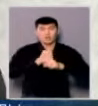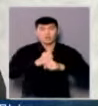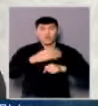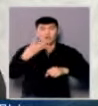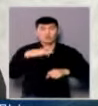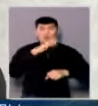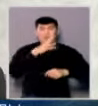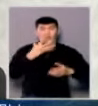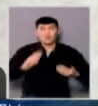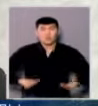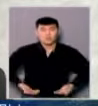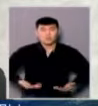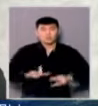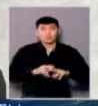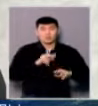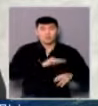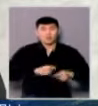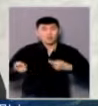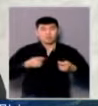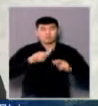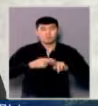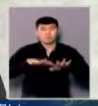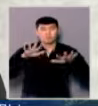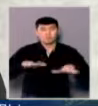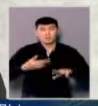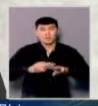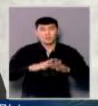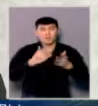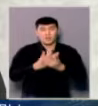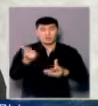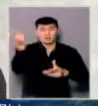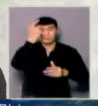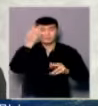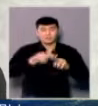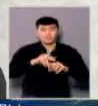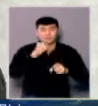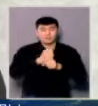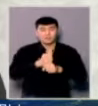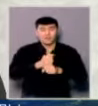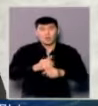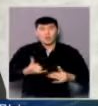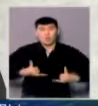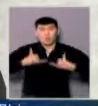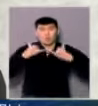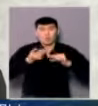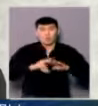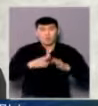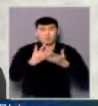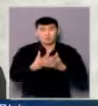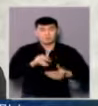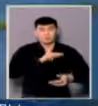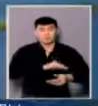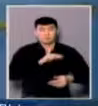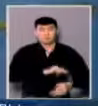40 лет своей жизни проработал на руководящих должностях в сфере сельского хозяйства. Заслужил уважение среди тружеников